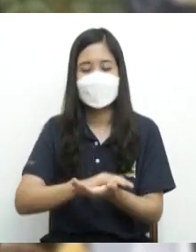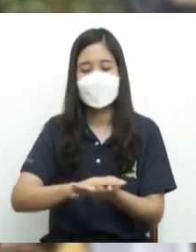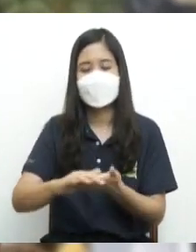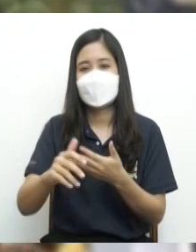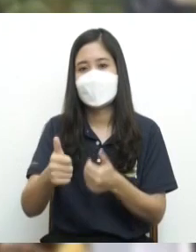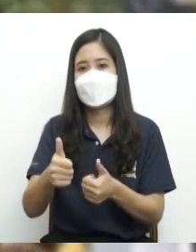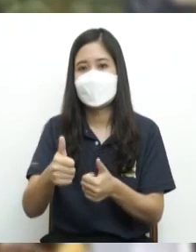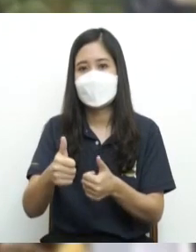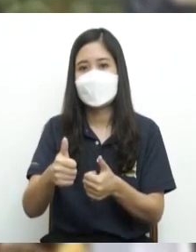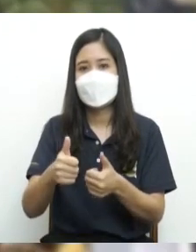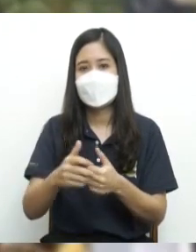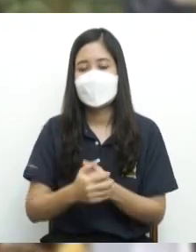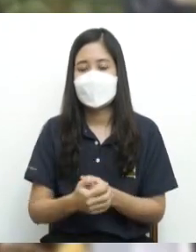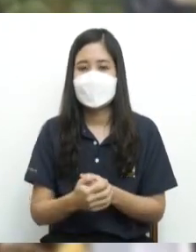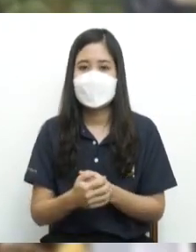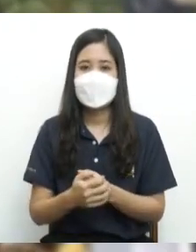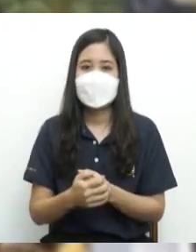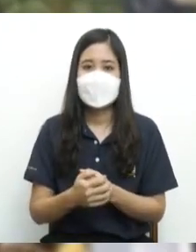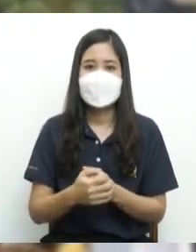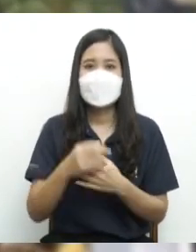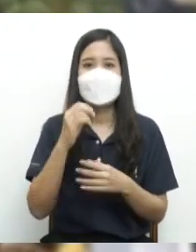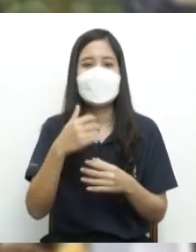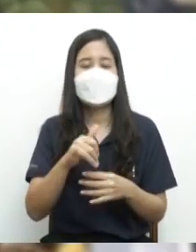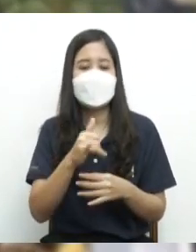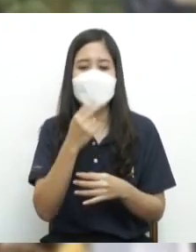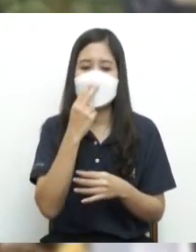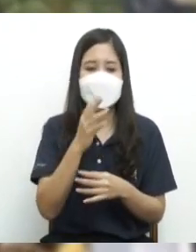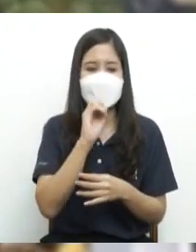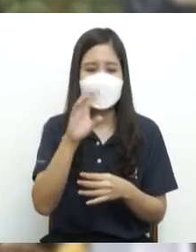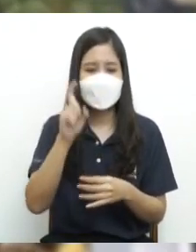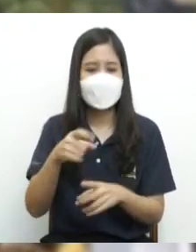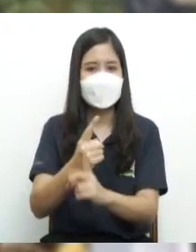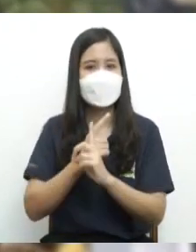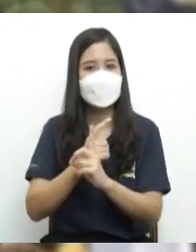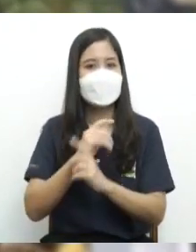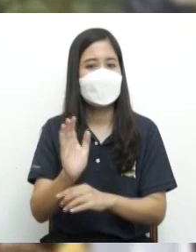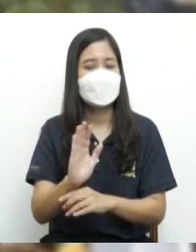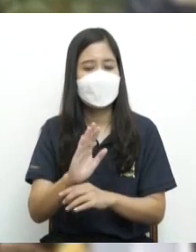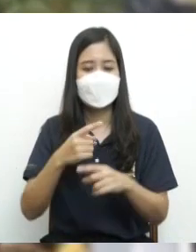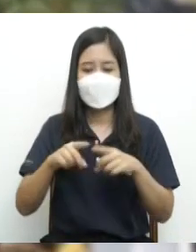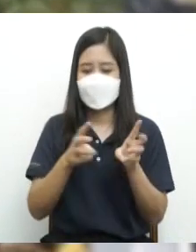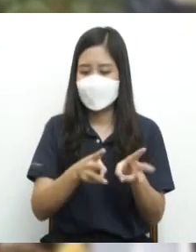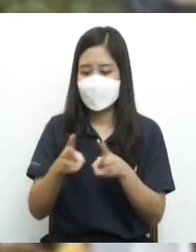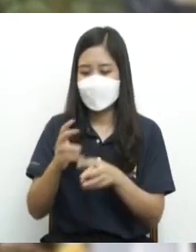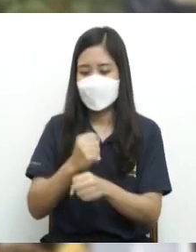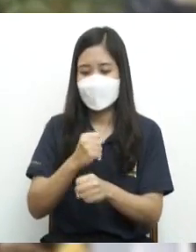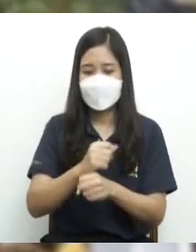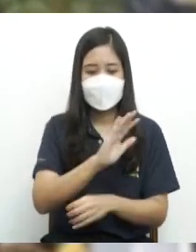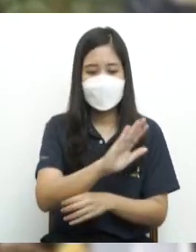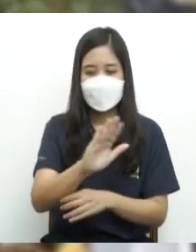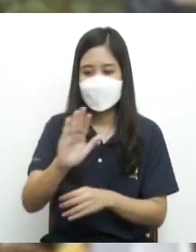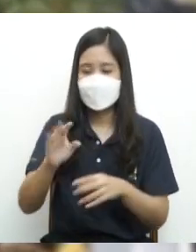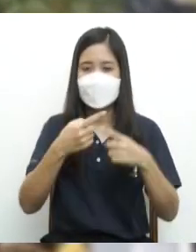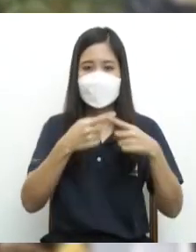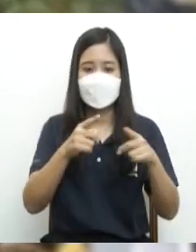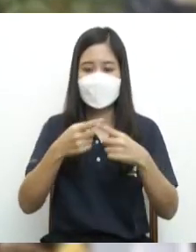มาคงไม่ได้บอกว่าใครที่จะต้องทำเหมือนผมแต่ว่าวิธีการทำงานต่างกันแล้วก็ที่มันเหมือนกันคือความตั้ง